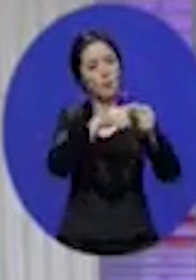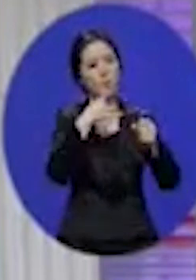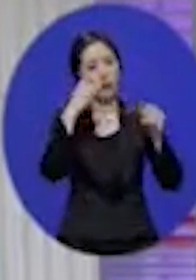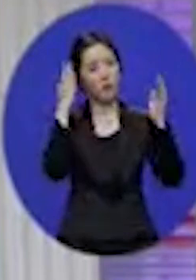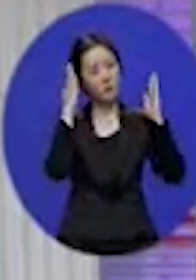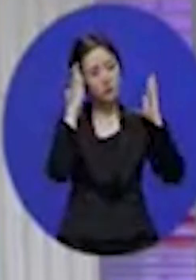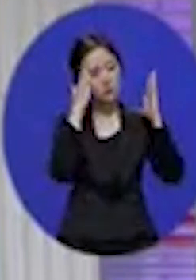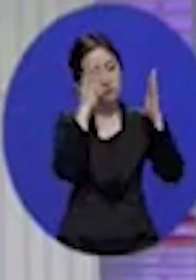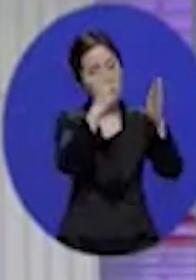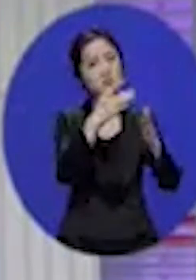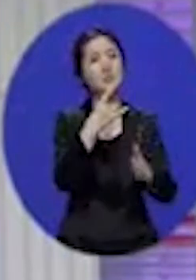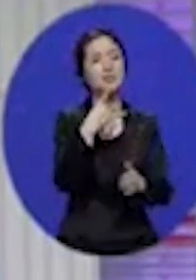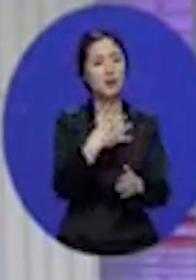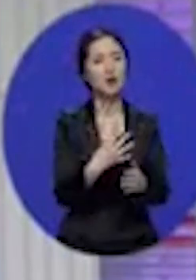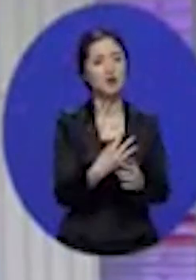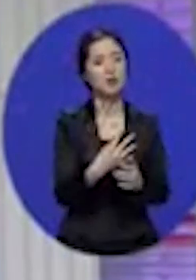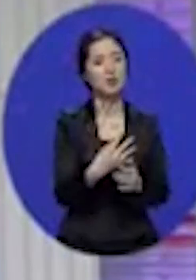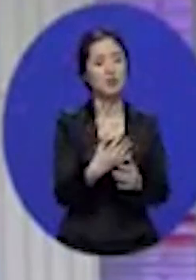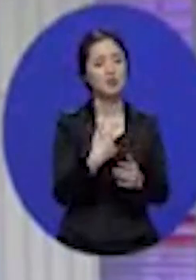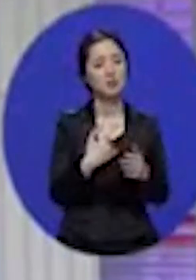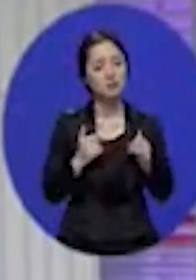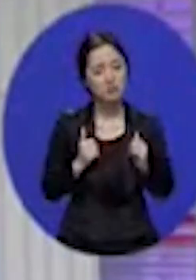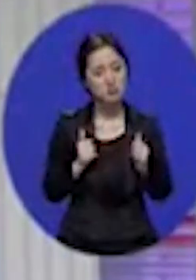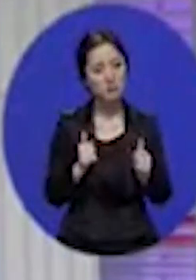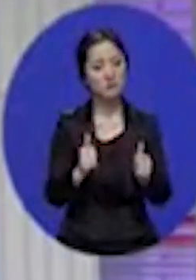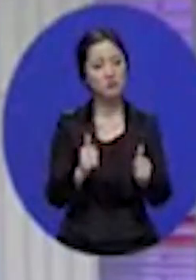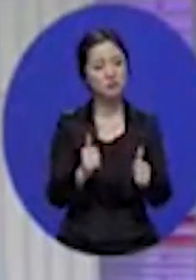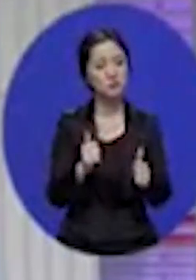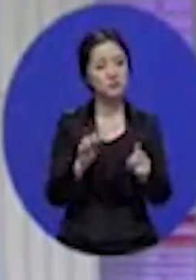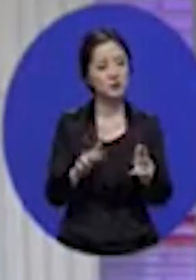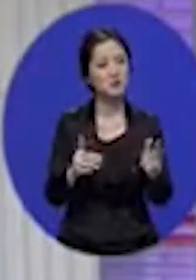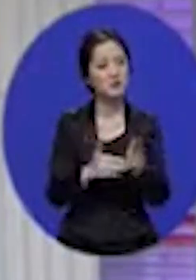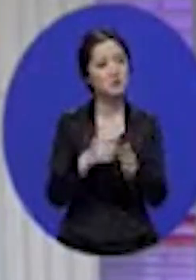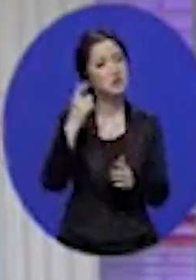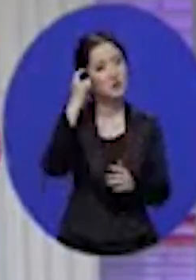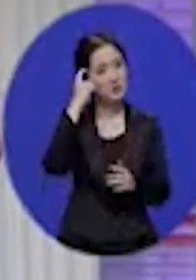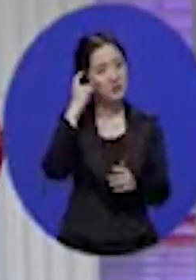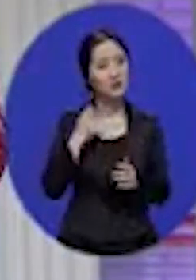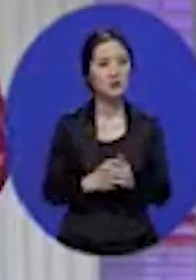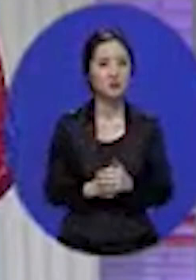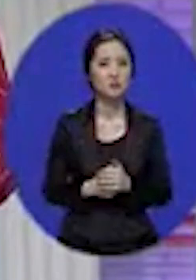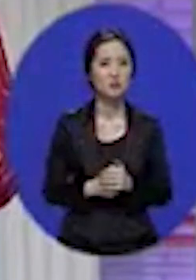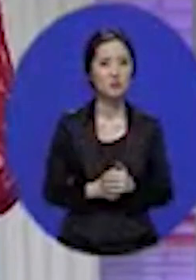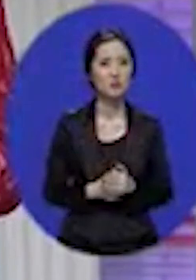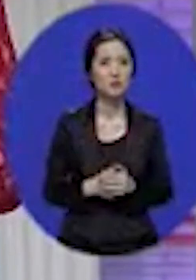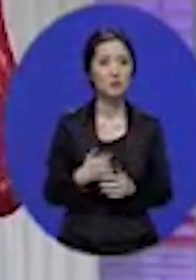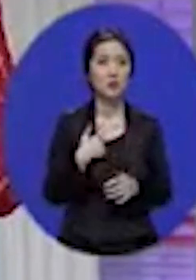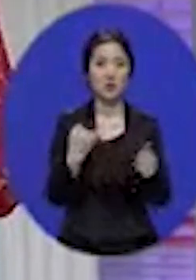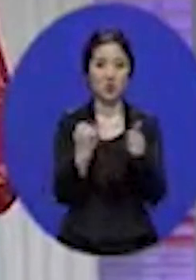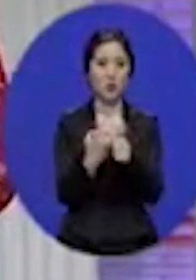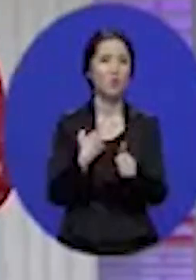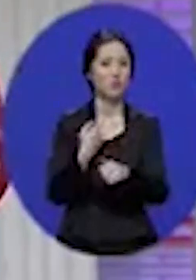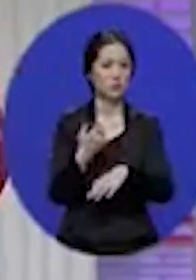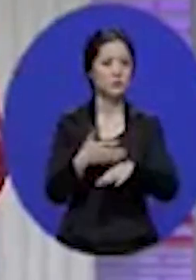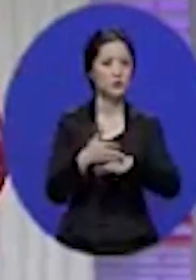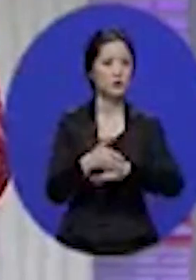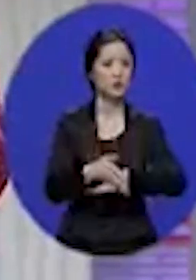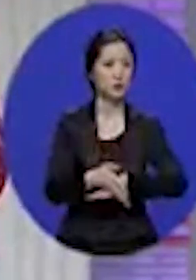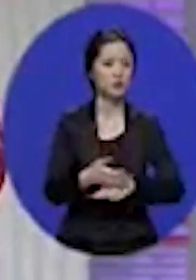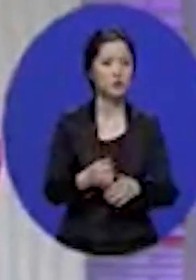산속에서 오는 그 파랑새 그것만을 쫓아온 것 같았어요. 그러니까 제가 결혼을 좀 남들보다 늦게 한